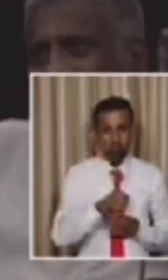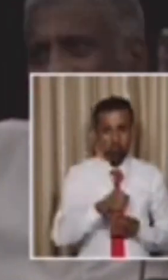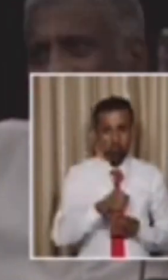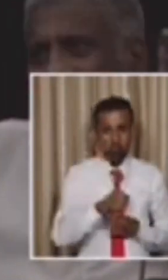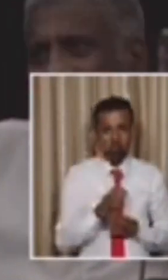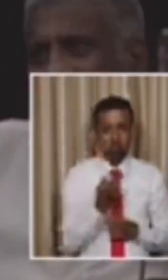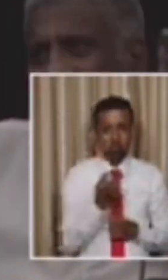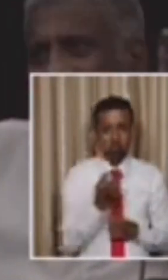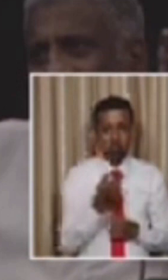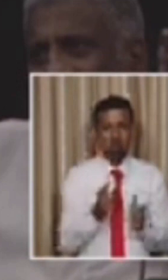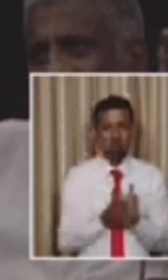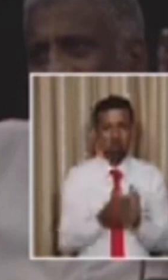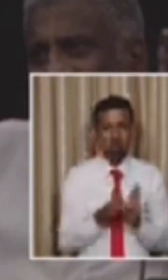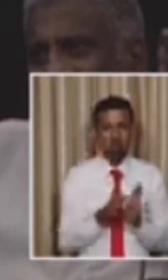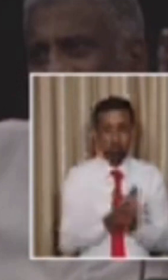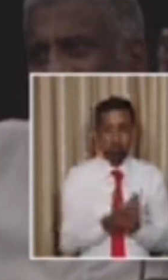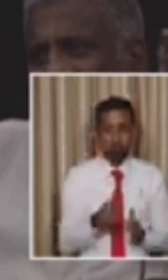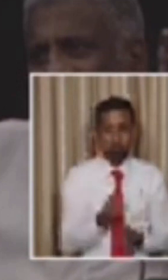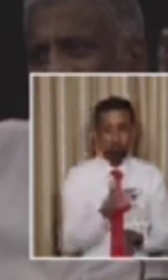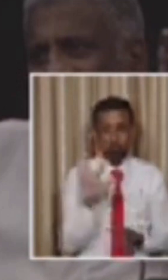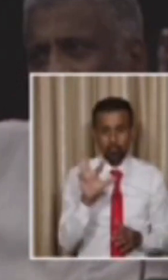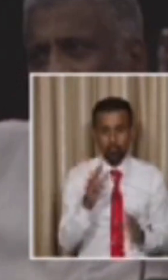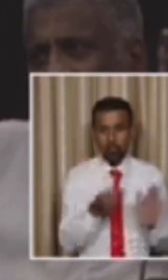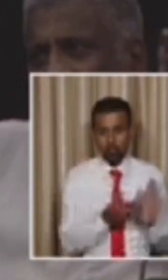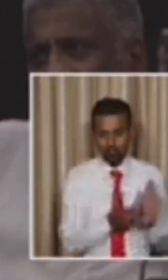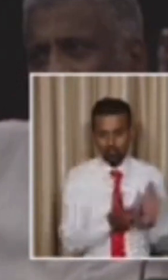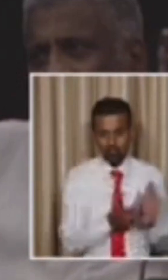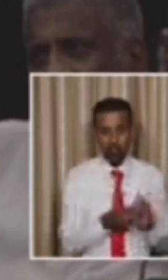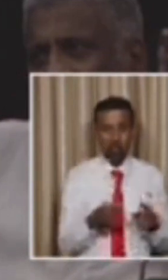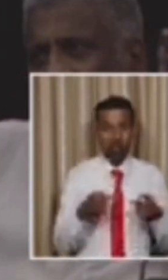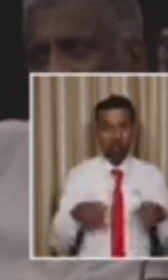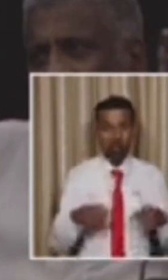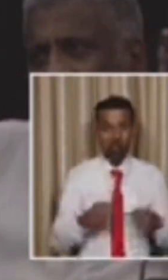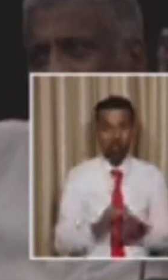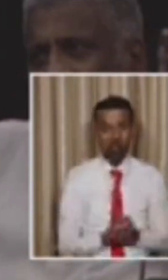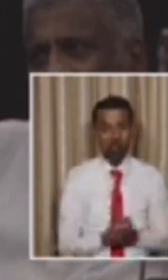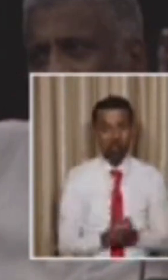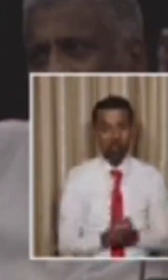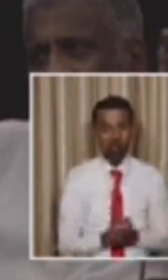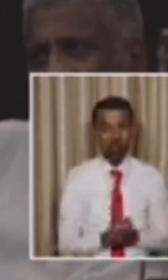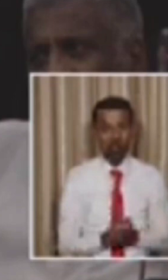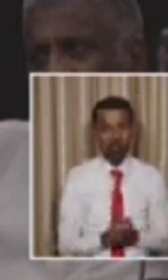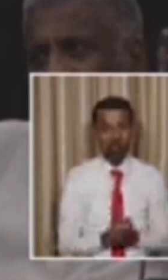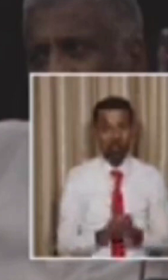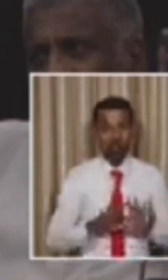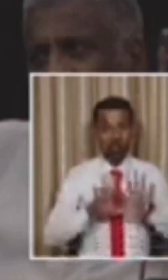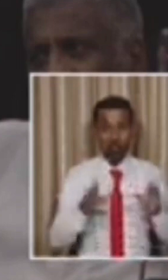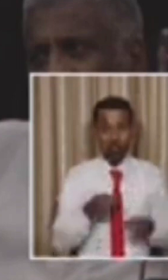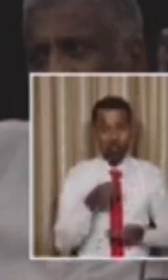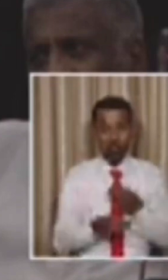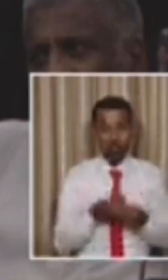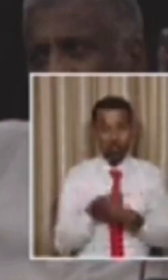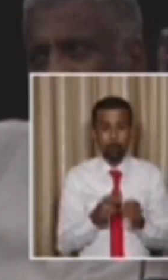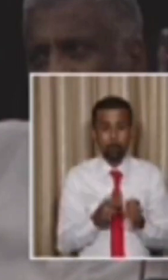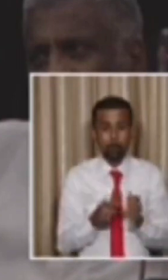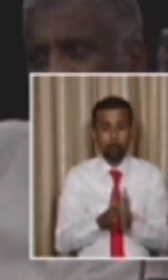ස්වභාව ස්ථාවර නියෝග වල 119 යටතේ තිබෙන්නේ. ඊළඟට පොදු ව්‍යාපාර පිළිබඳ කාරක ස්වභාව